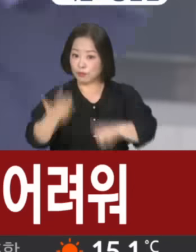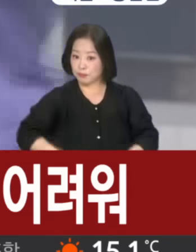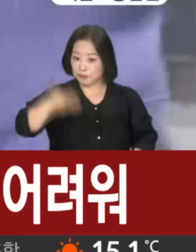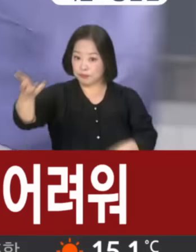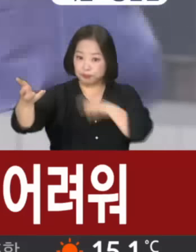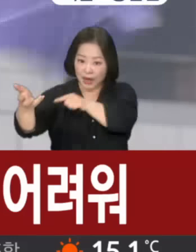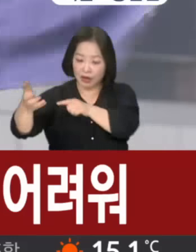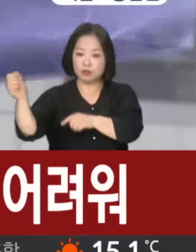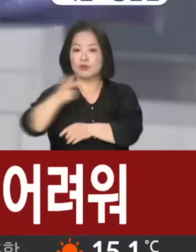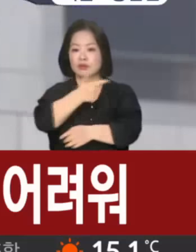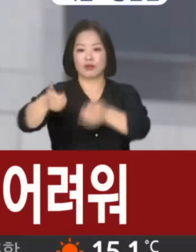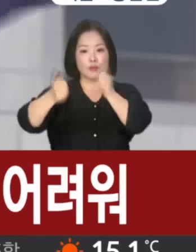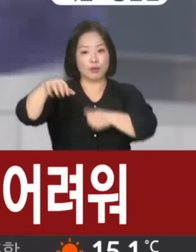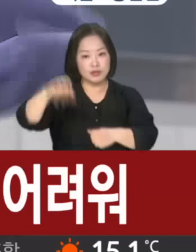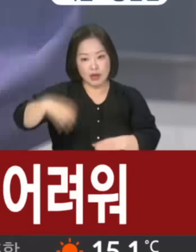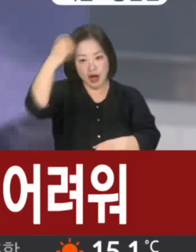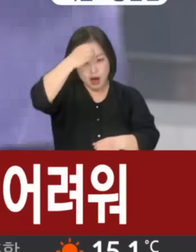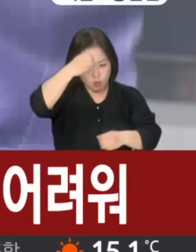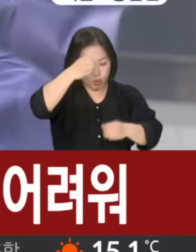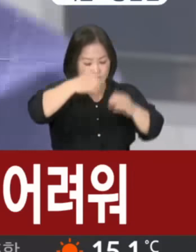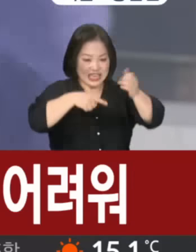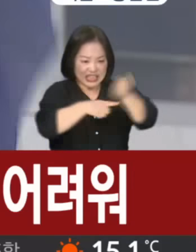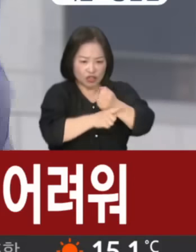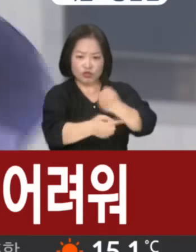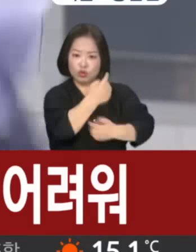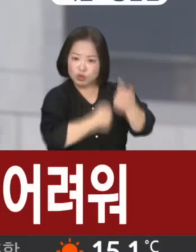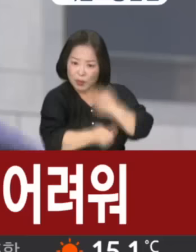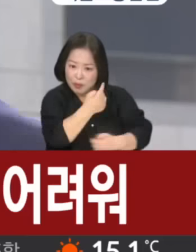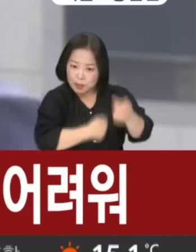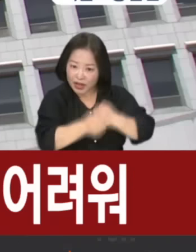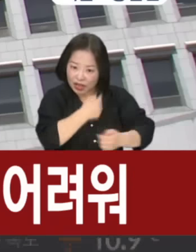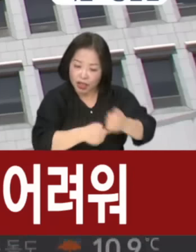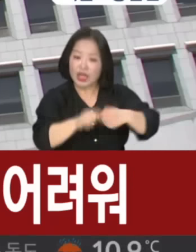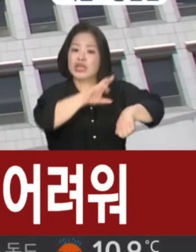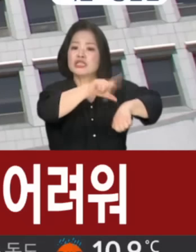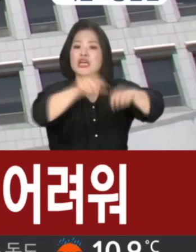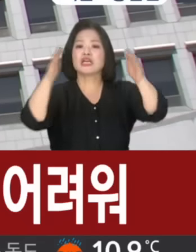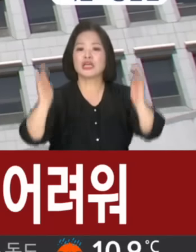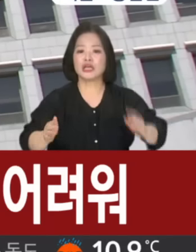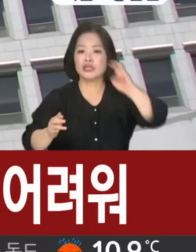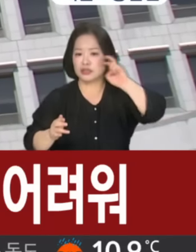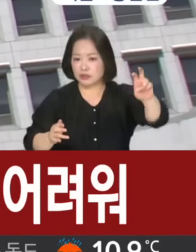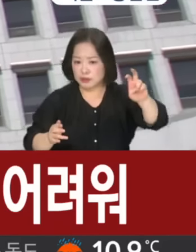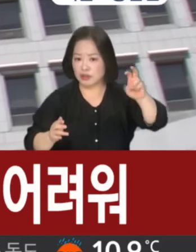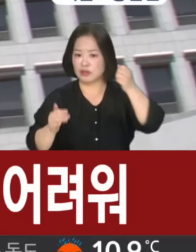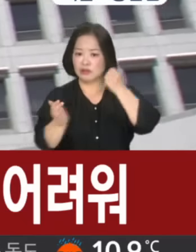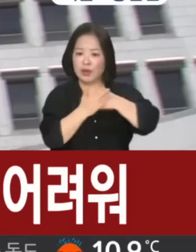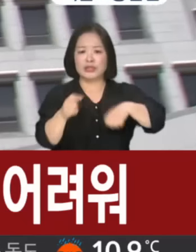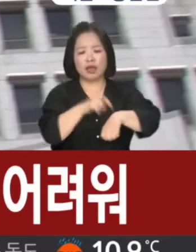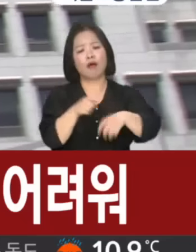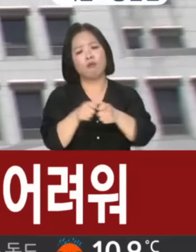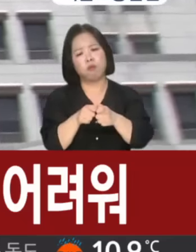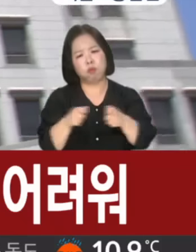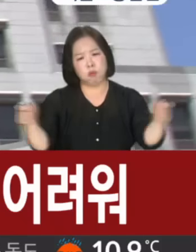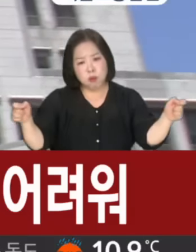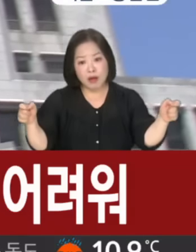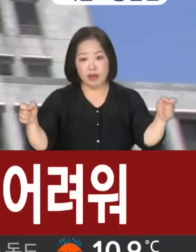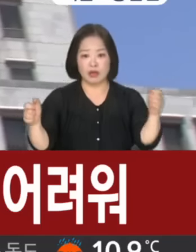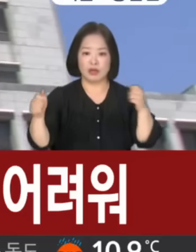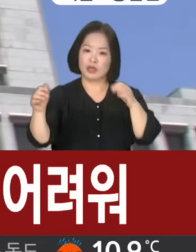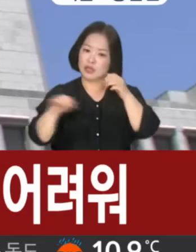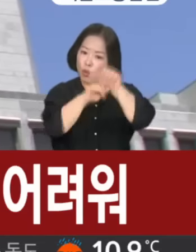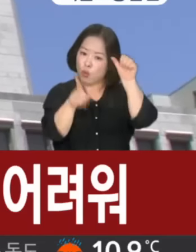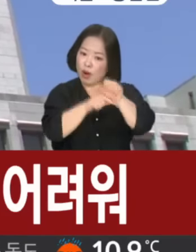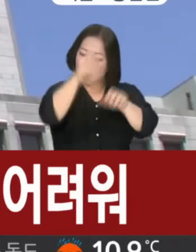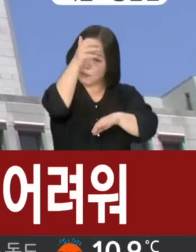넘어가고 대법원이 재항고 이유서를 받는 기간도 20일가량 걸리는 등 재항고 절차에 소요되는 시간이 있어서 이달